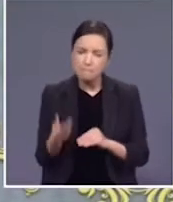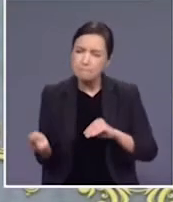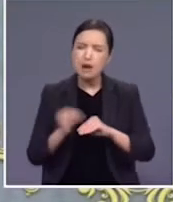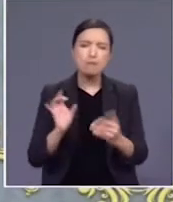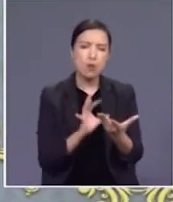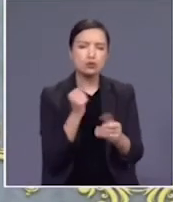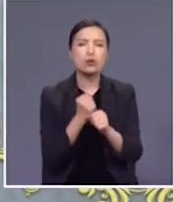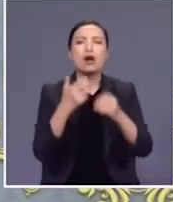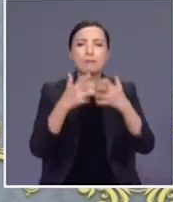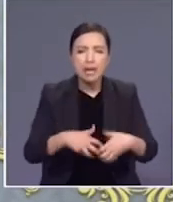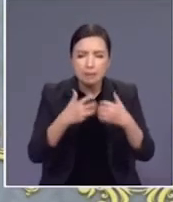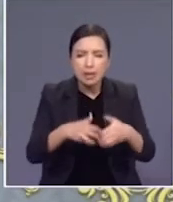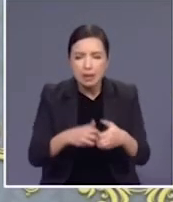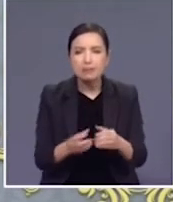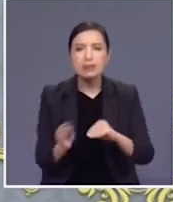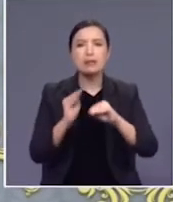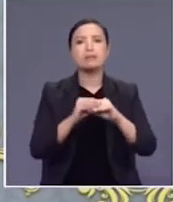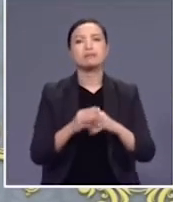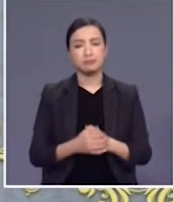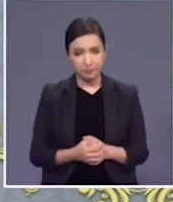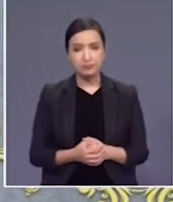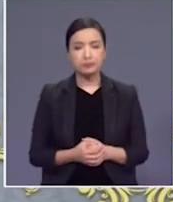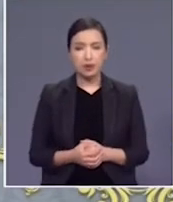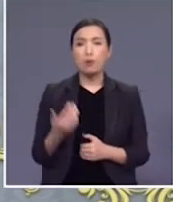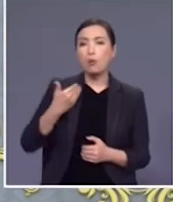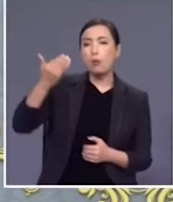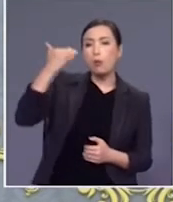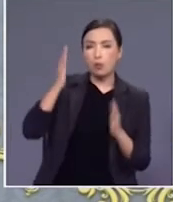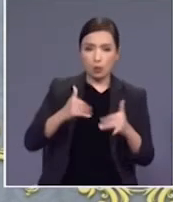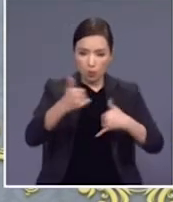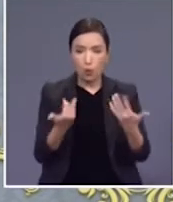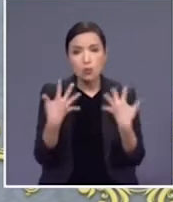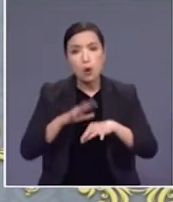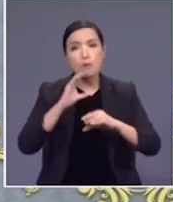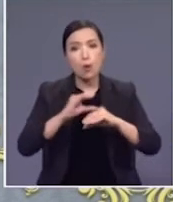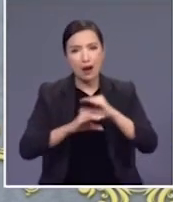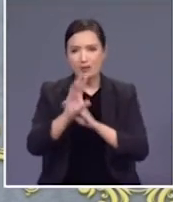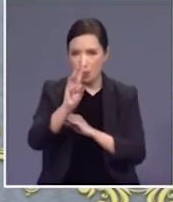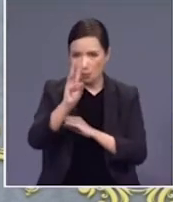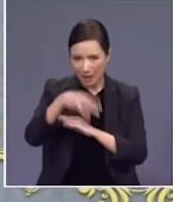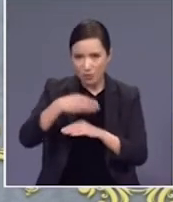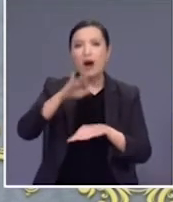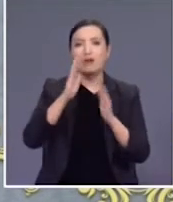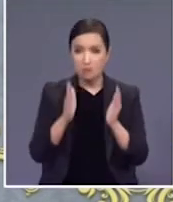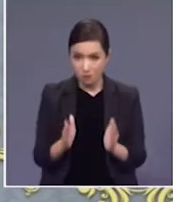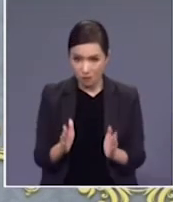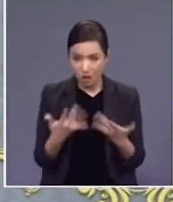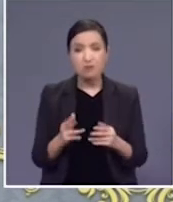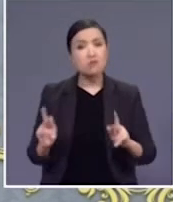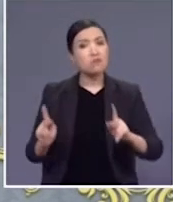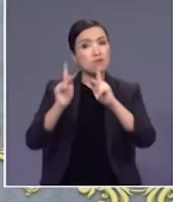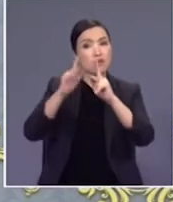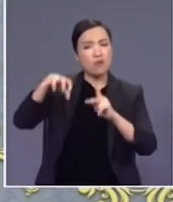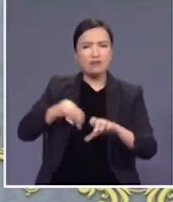ภาพการผลิตตลอดห่วงโซ่คุณค่าซึ่งที่ผ่านมามีผู้เข้าร่วมโครงการมากกว่า 6,000 รายแล้วนะครับและทางกระทรวงจ